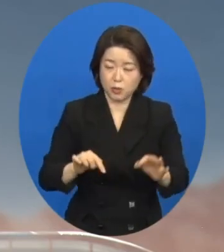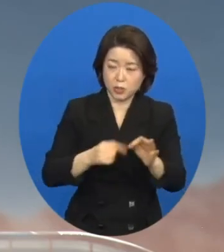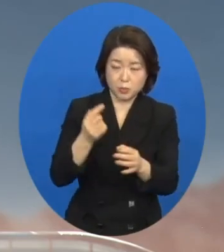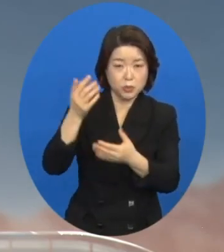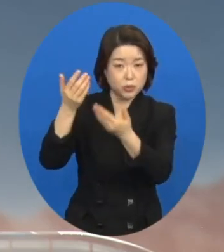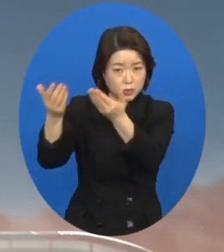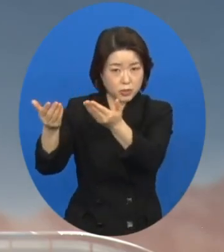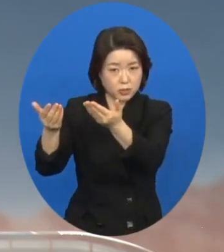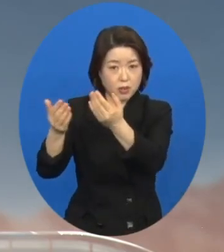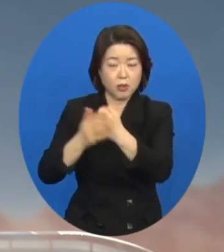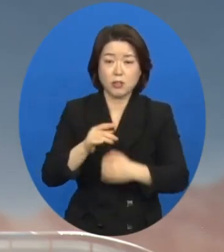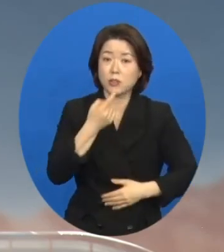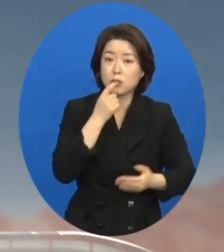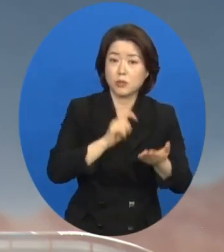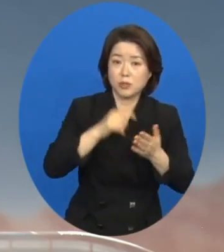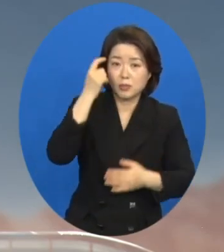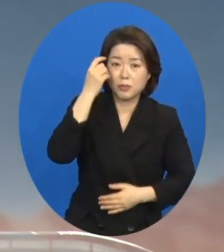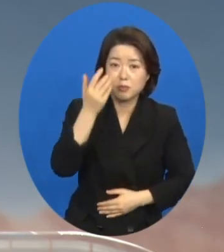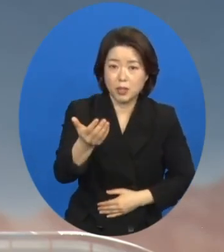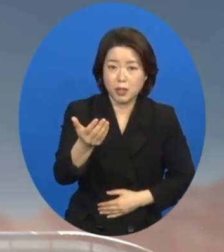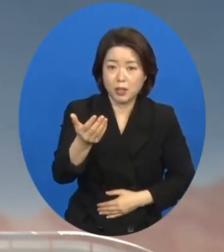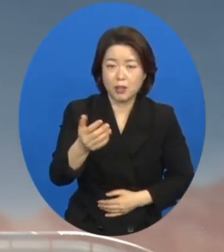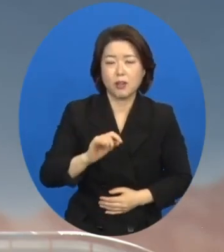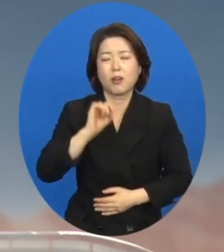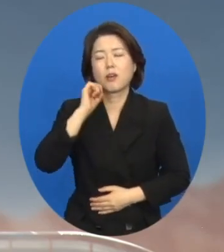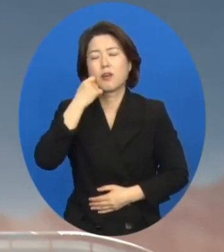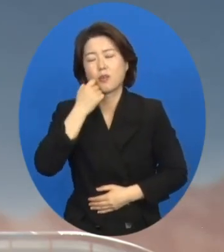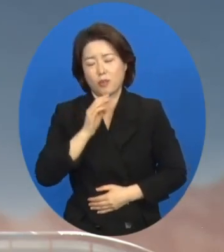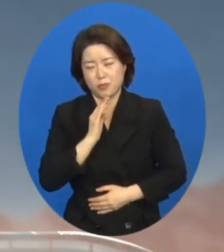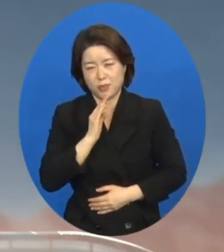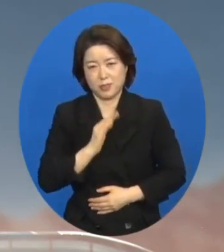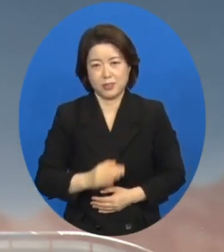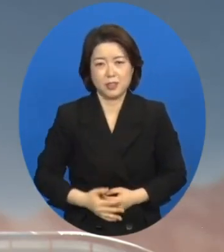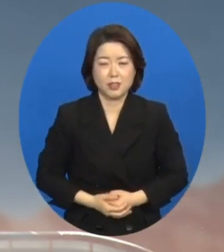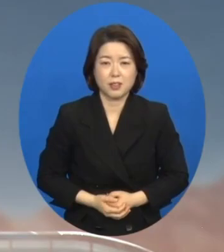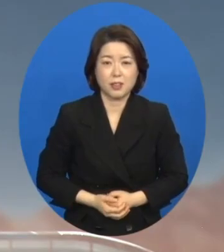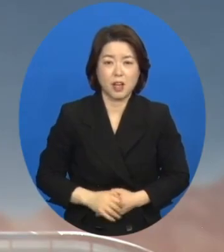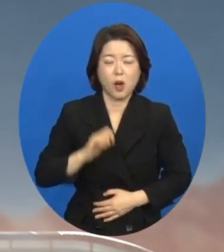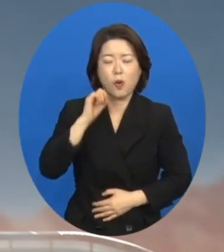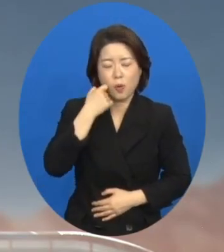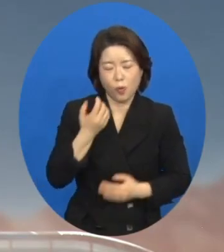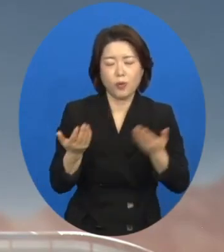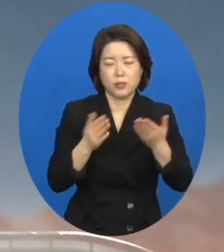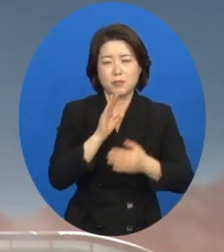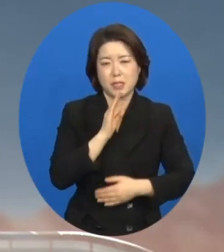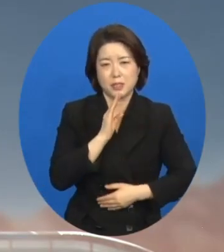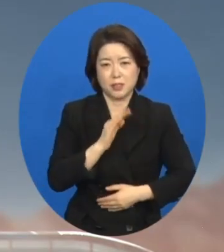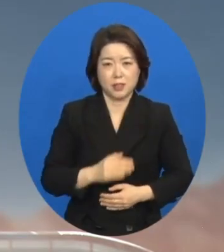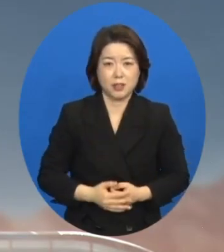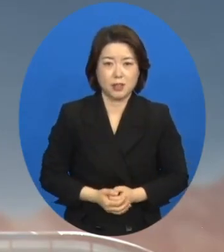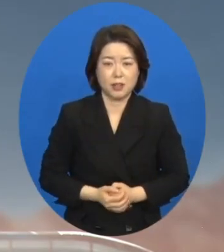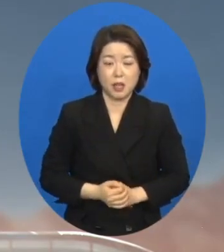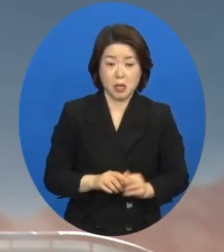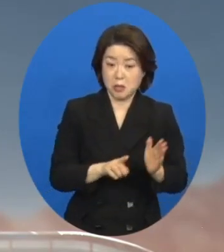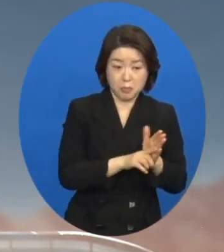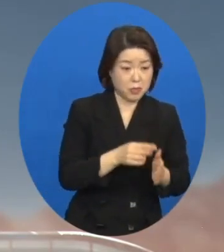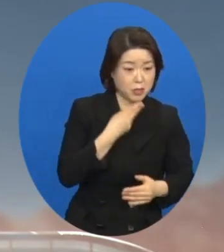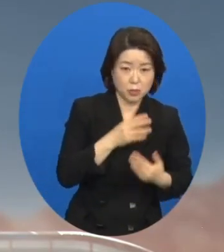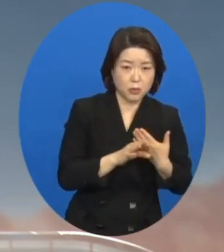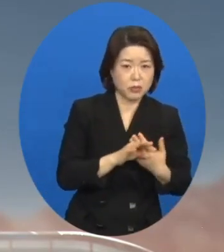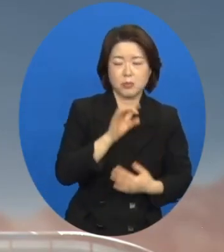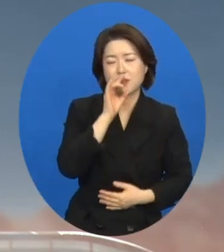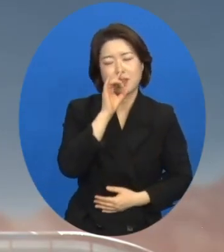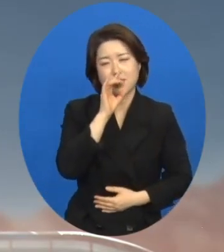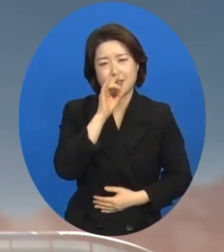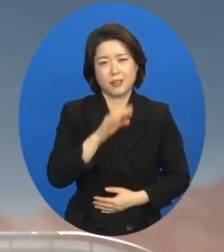여러분 쉽습니까? 어려워요. 어려운 일입니다. 믿음 없으면 이거 할 수 없는